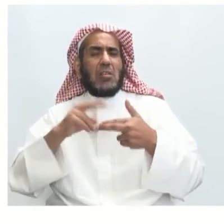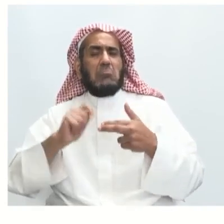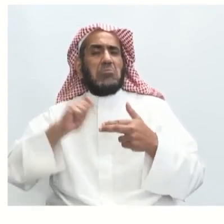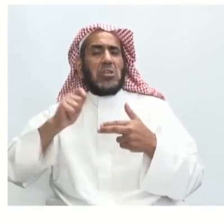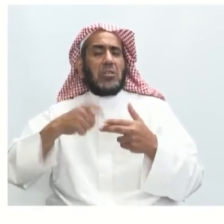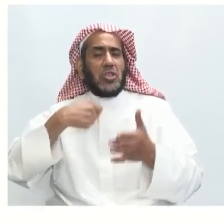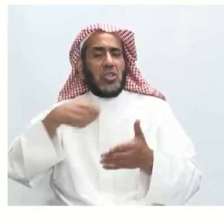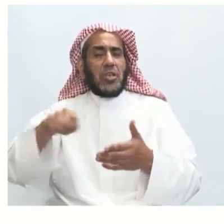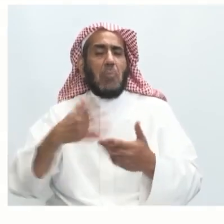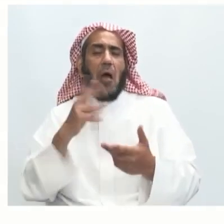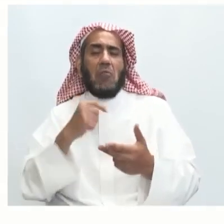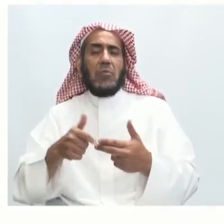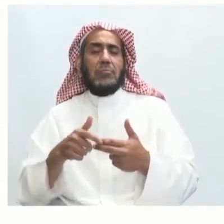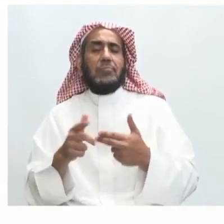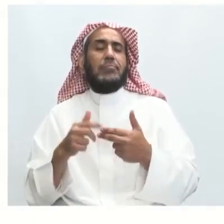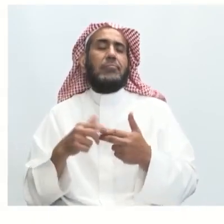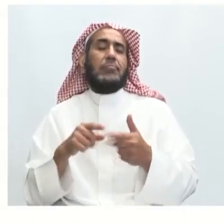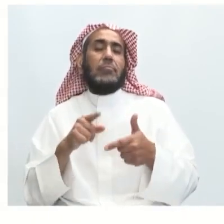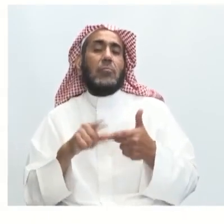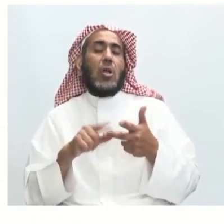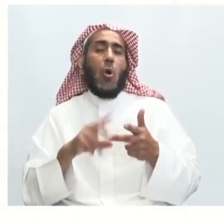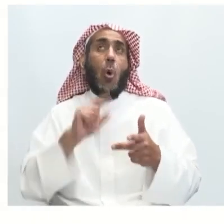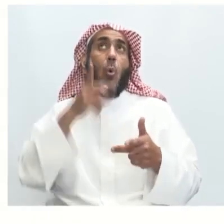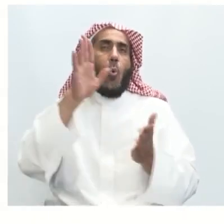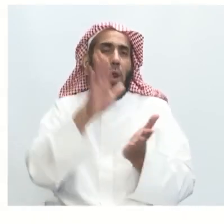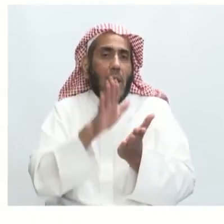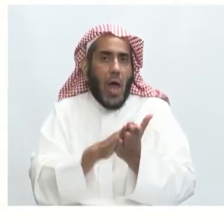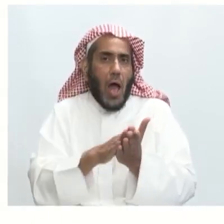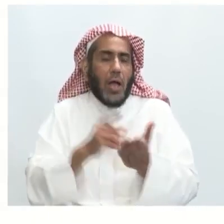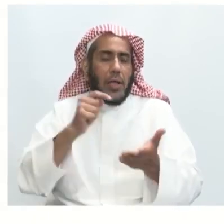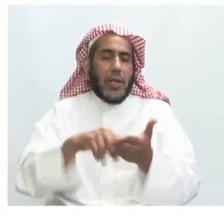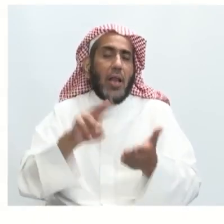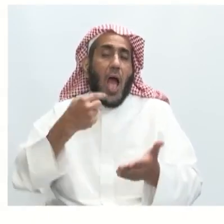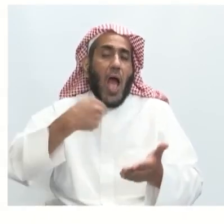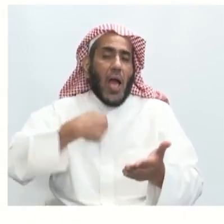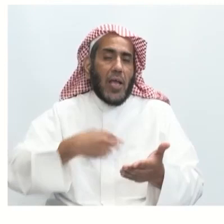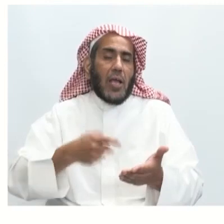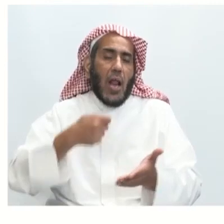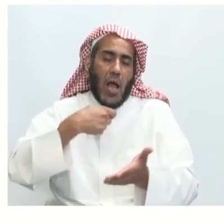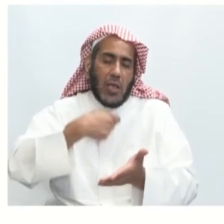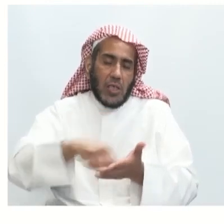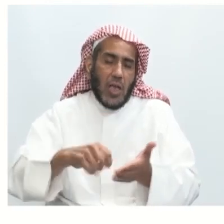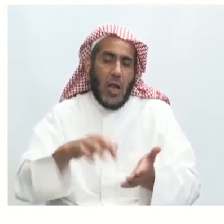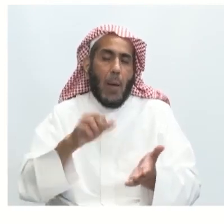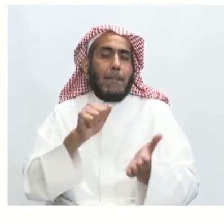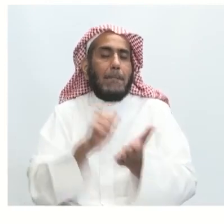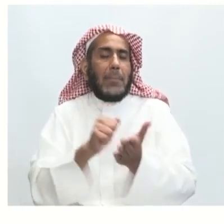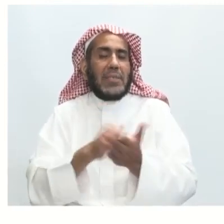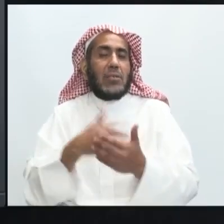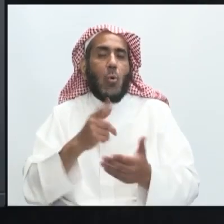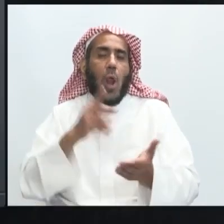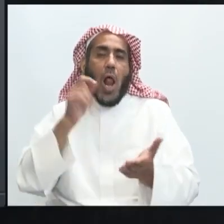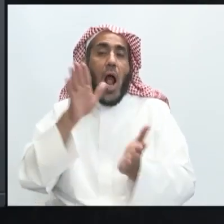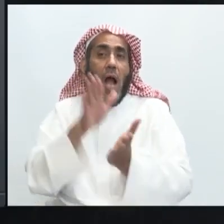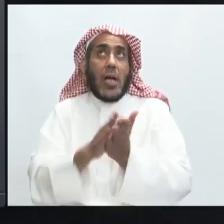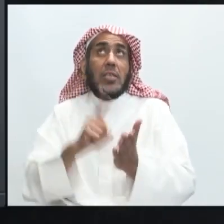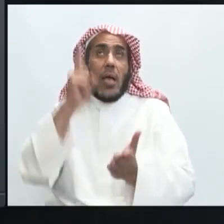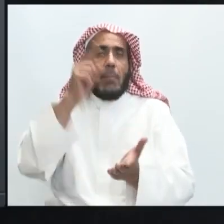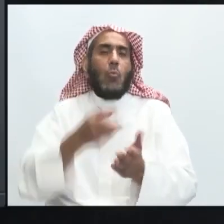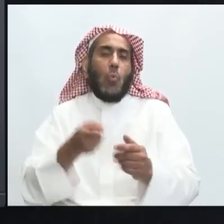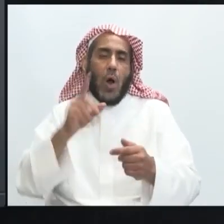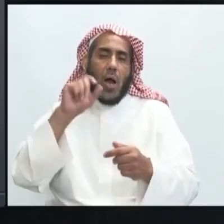استطاعت اخيه ان يشتري هذا المنزل او يشريه قال والله لقد شرع اخي منزلا جديدا وهنا تاتي بالقسم وايضا قد